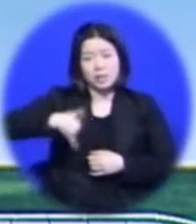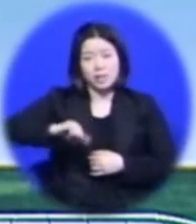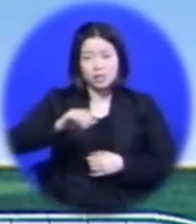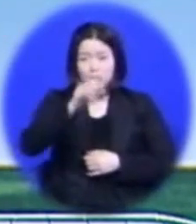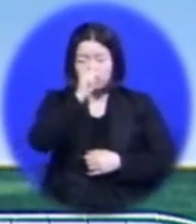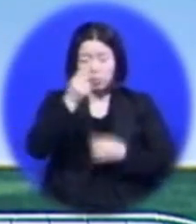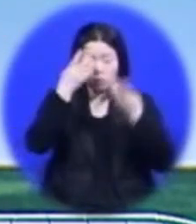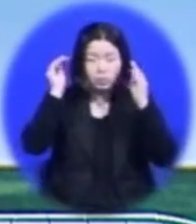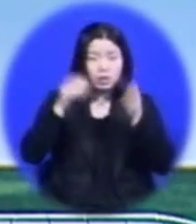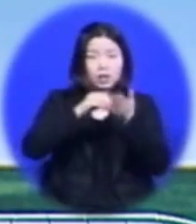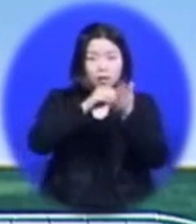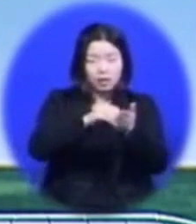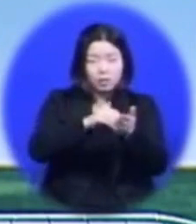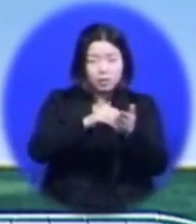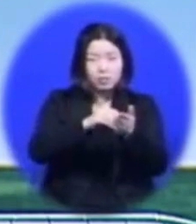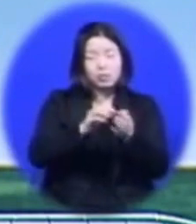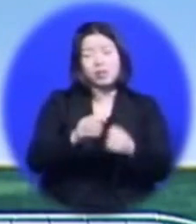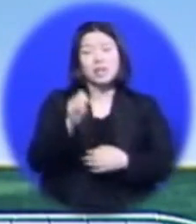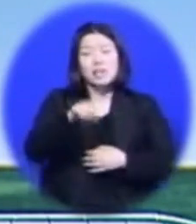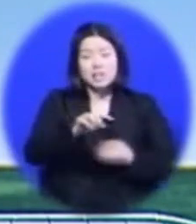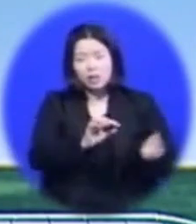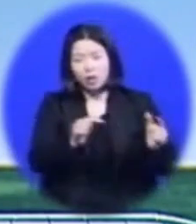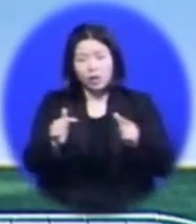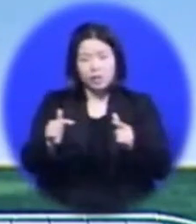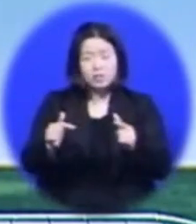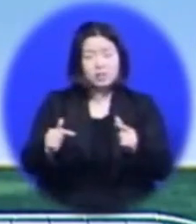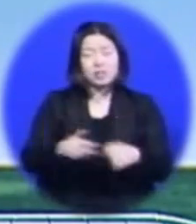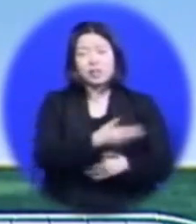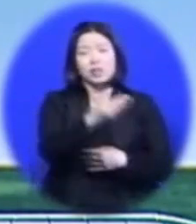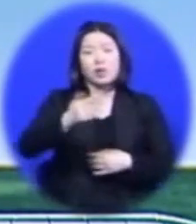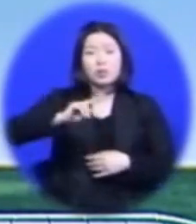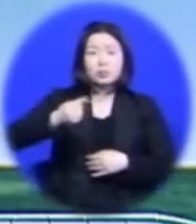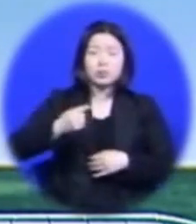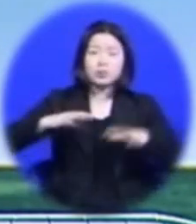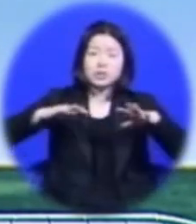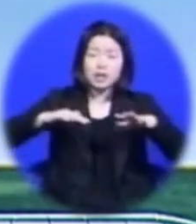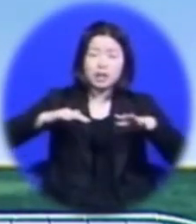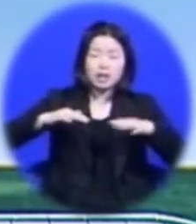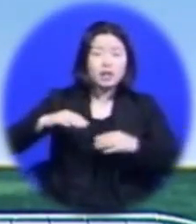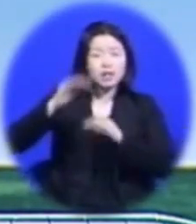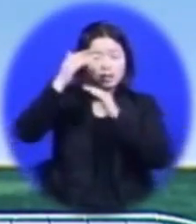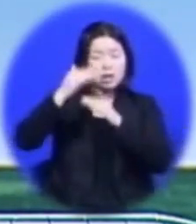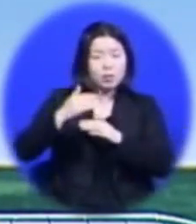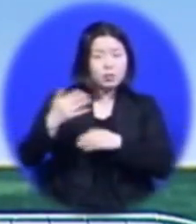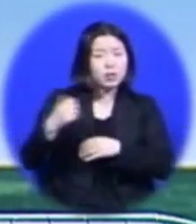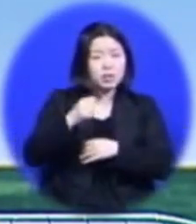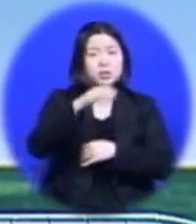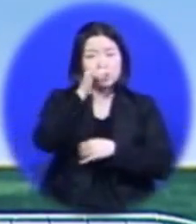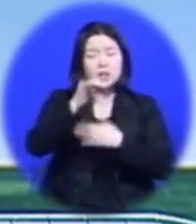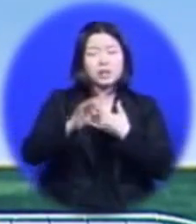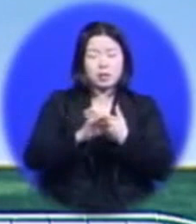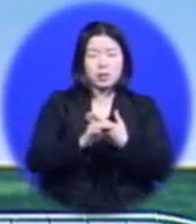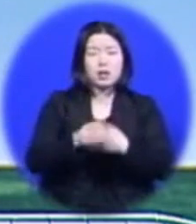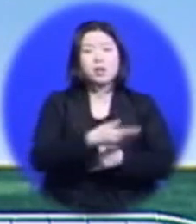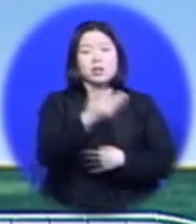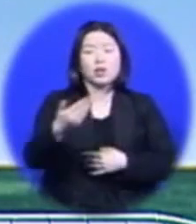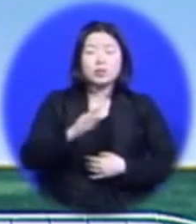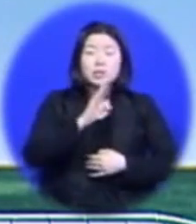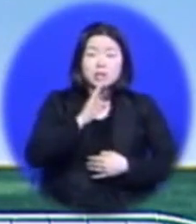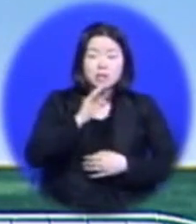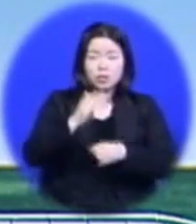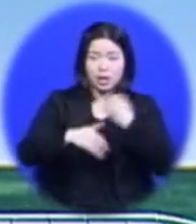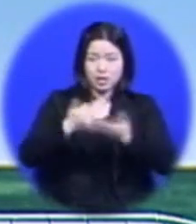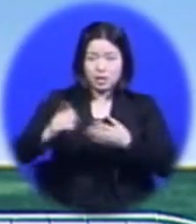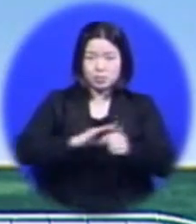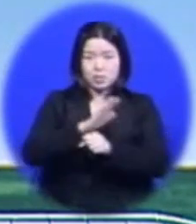들어간 거, 이런 것들을 여러분도 여전히 자랑거리로 여기고 있다면 여러분은 실제로는 하나님의 사랑을